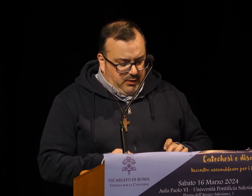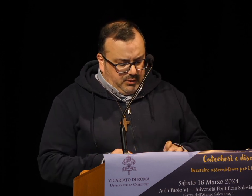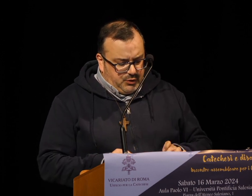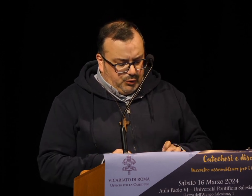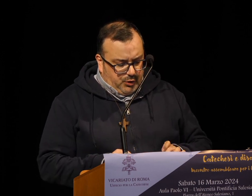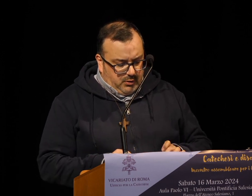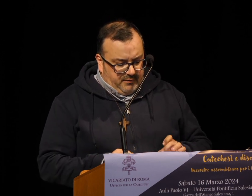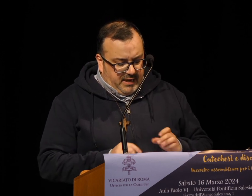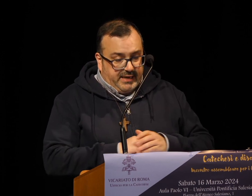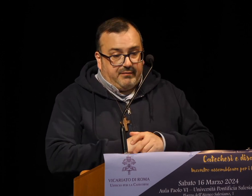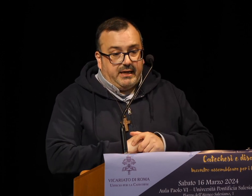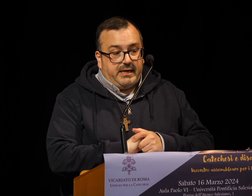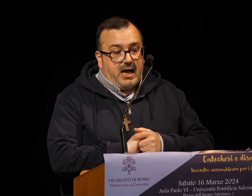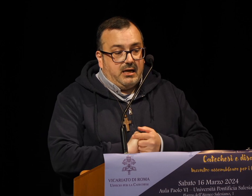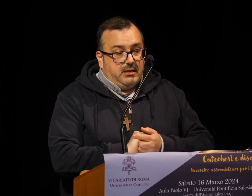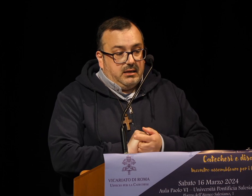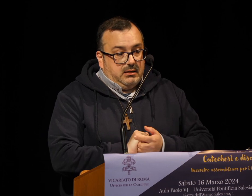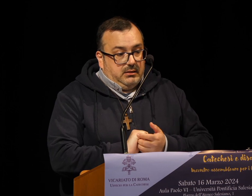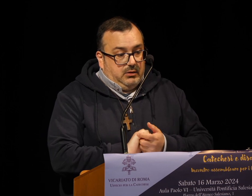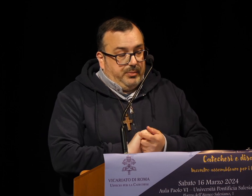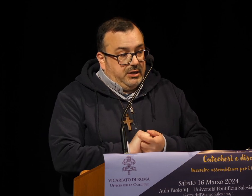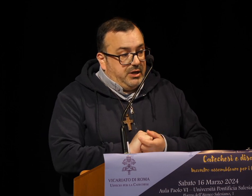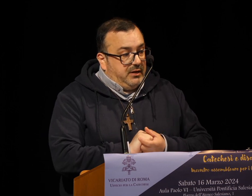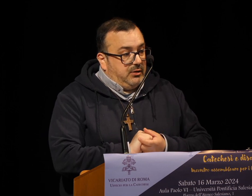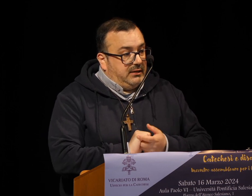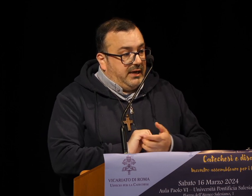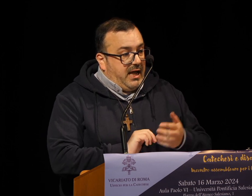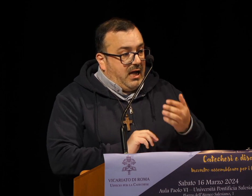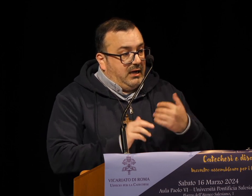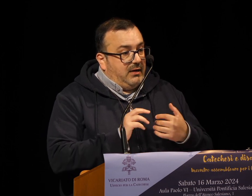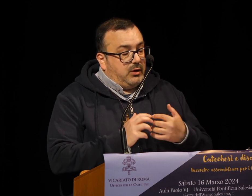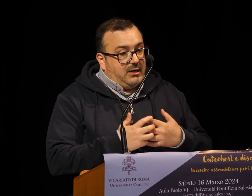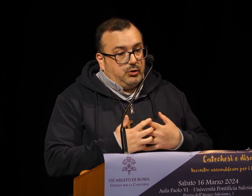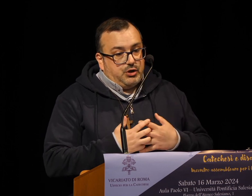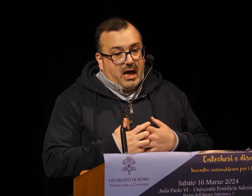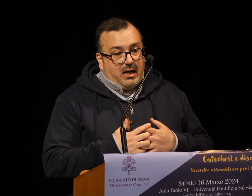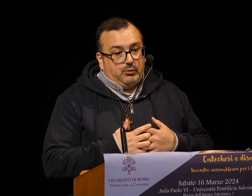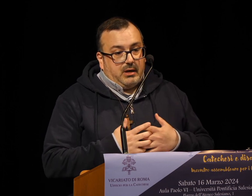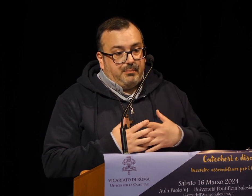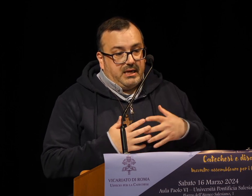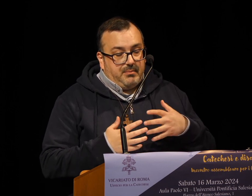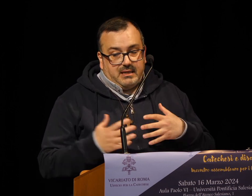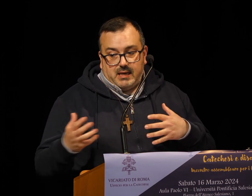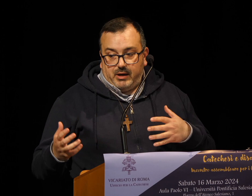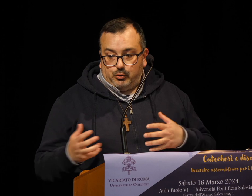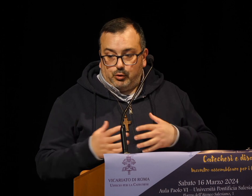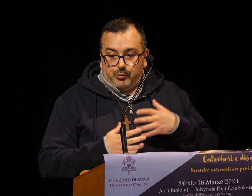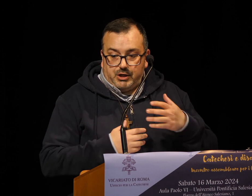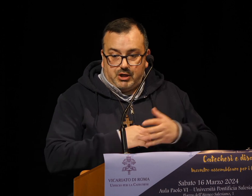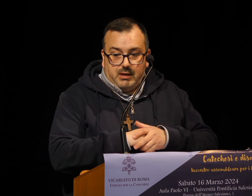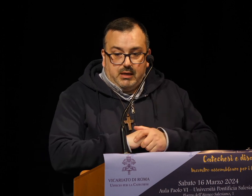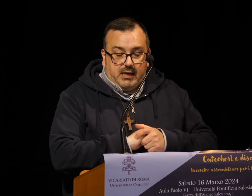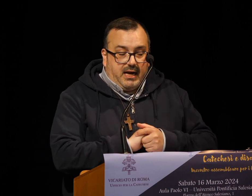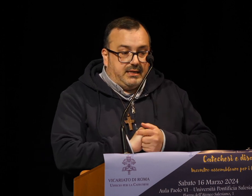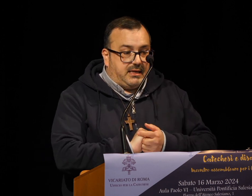Ecco chi sono Valeria Valeria come diceva don Andrea ha lavorato già ad una prima insieme con Don